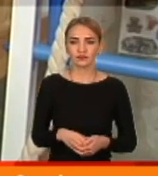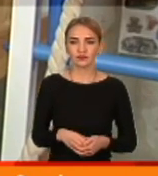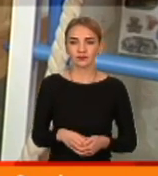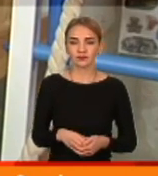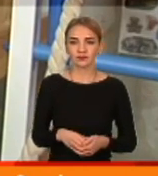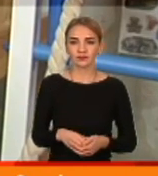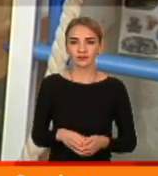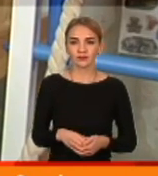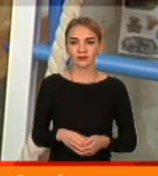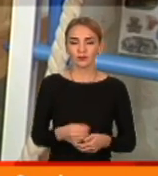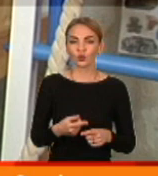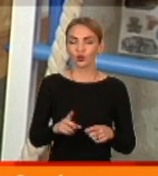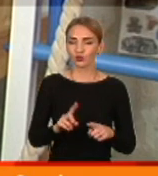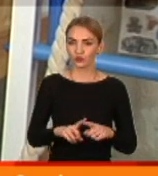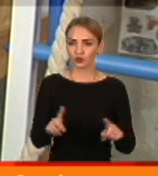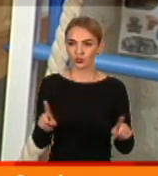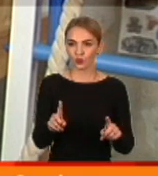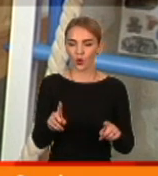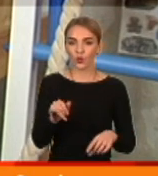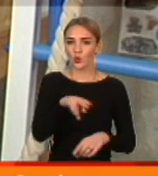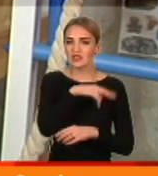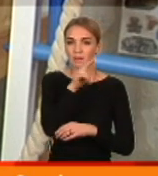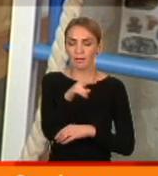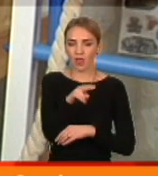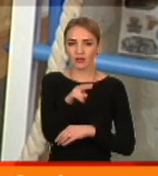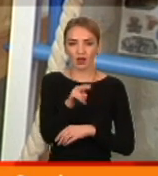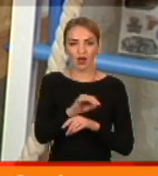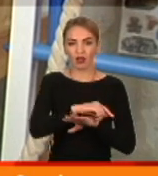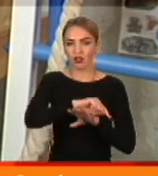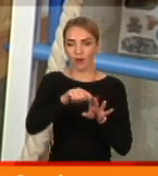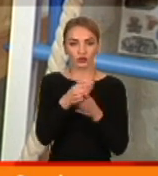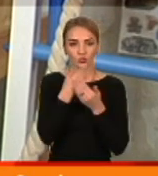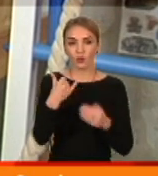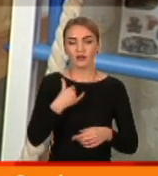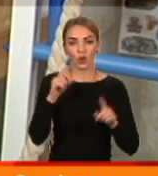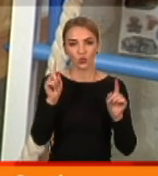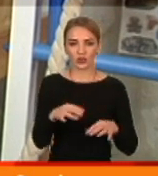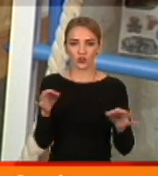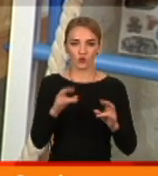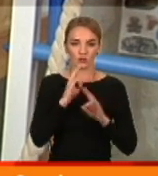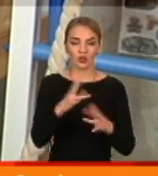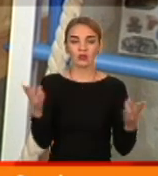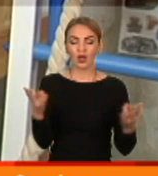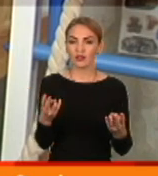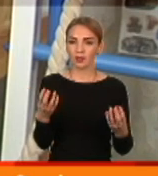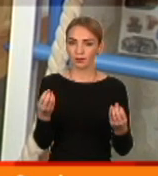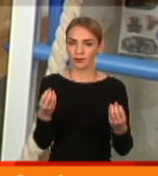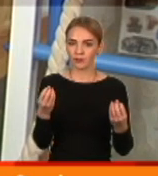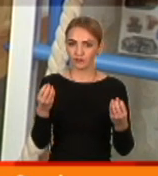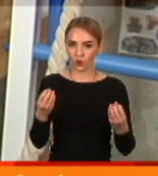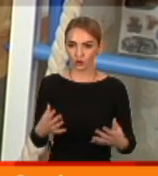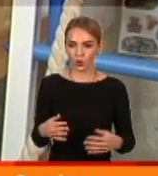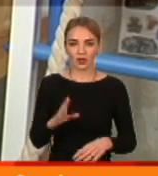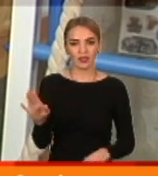називаю зміїна. Тому що у змії лапок нема. Тому у мене там теж нічого не буде. Треба просто